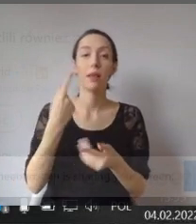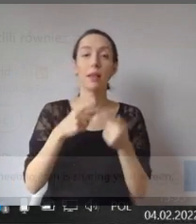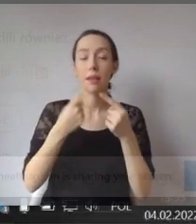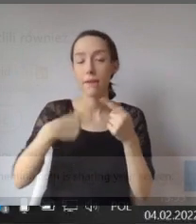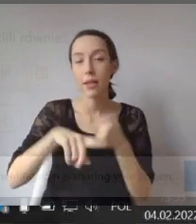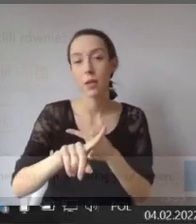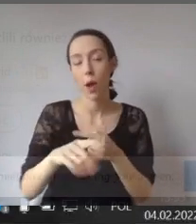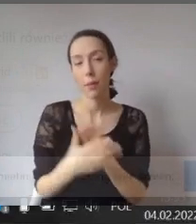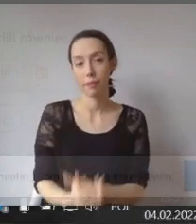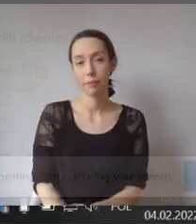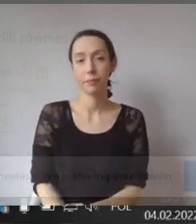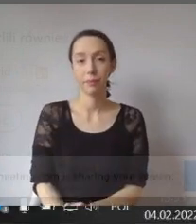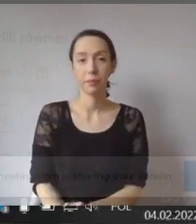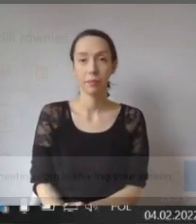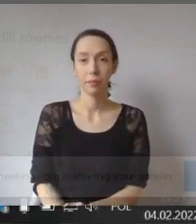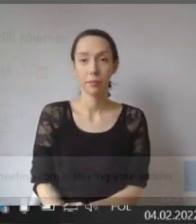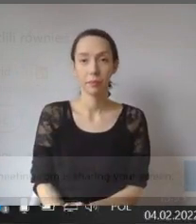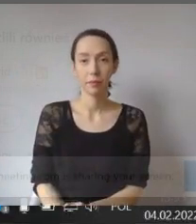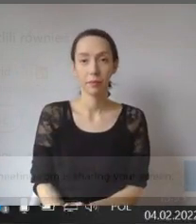już. I po prostu to idzie.